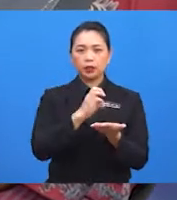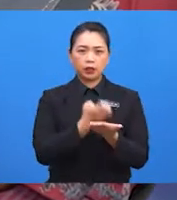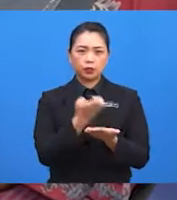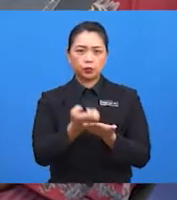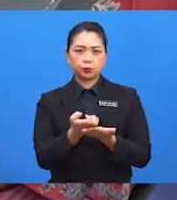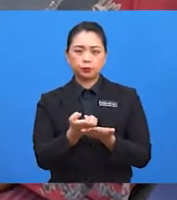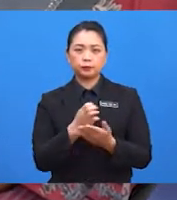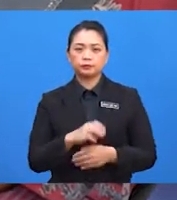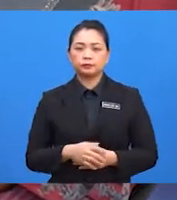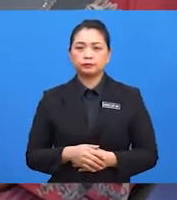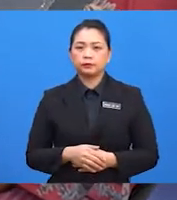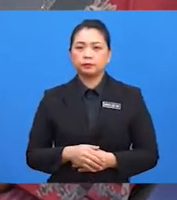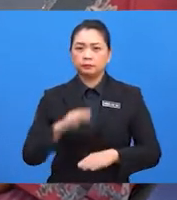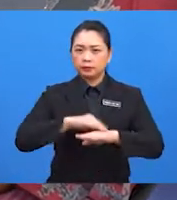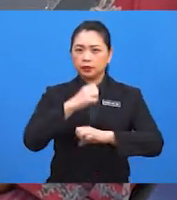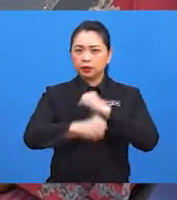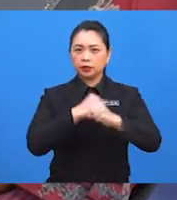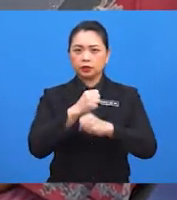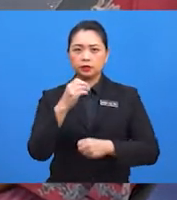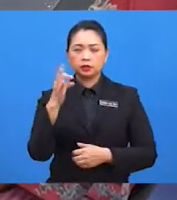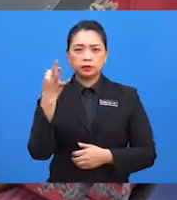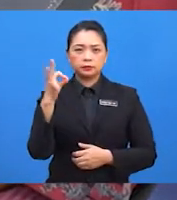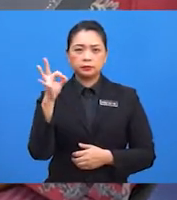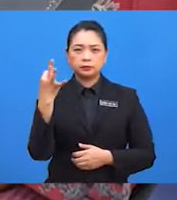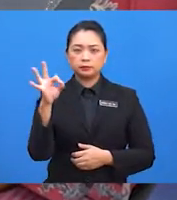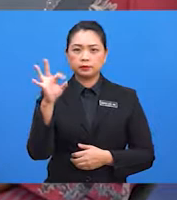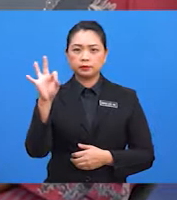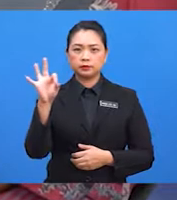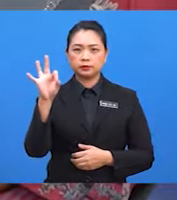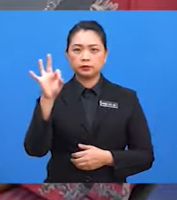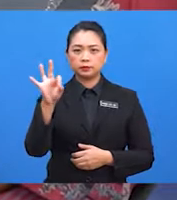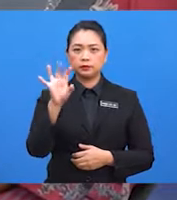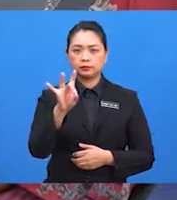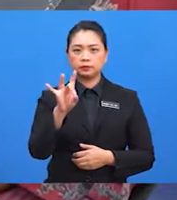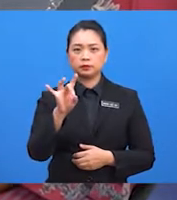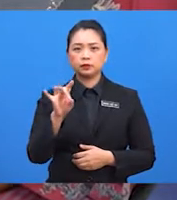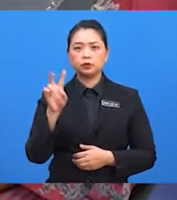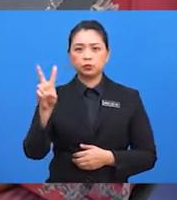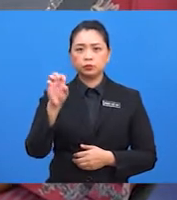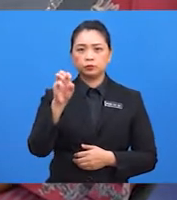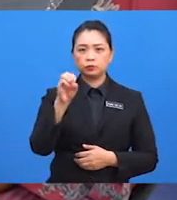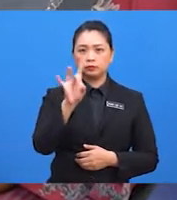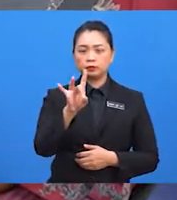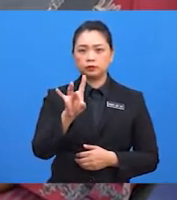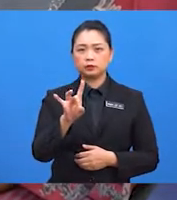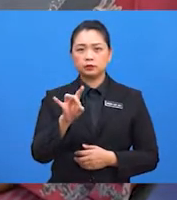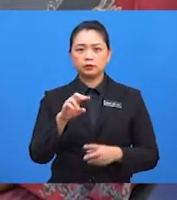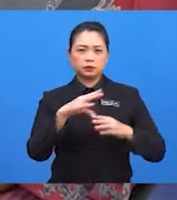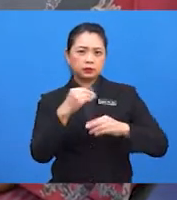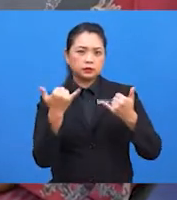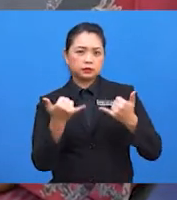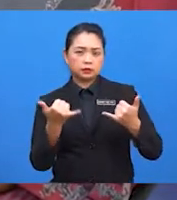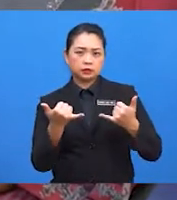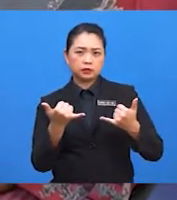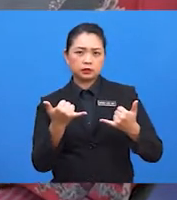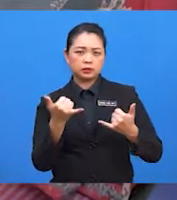ya, yang hebat pada tahun 1998, ya, betul. Dan kemudian 2008. Ya. Dan yang terkini, kata suara-suara di